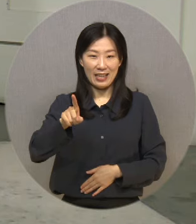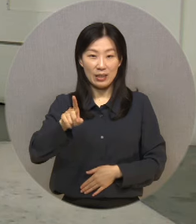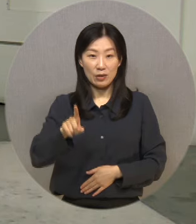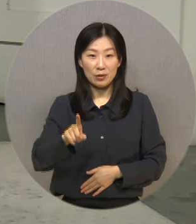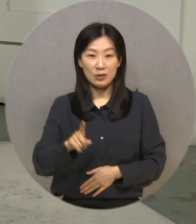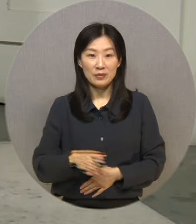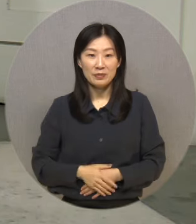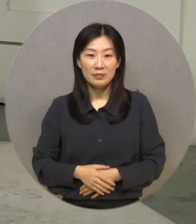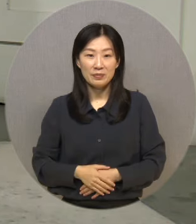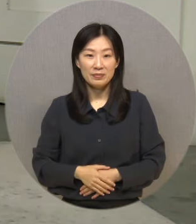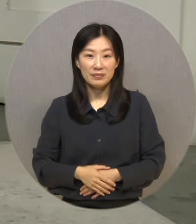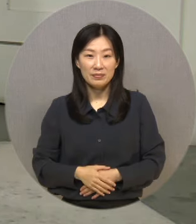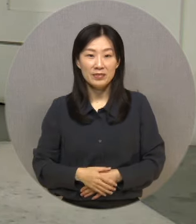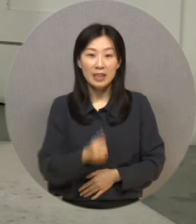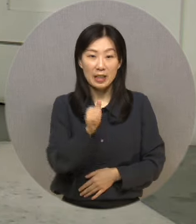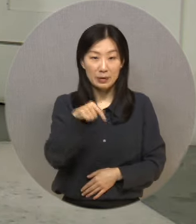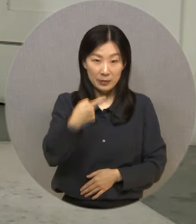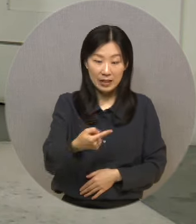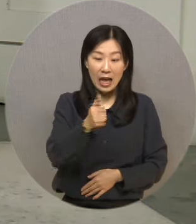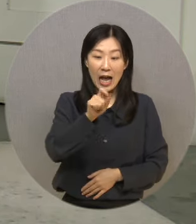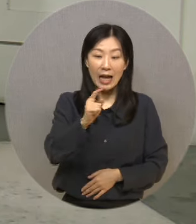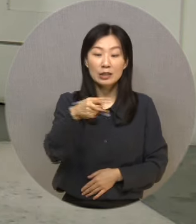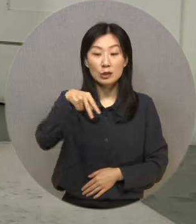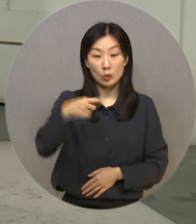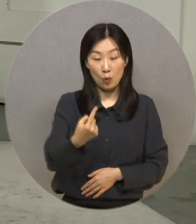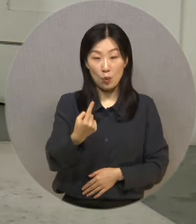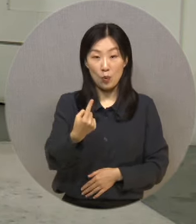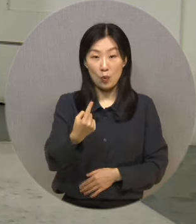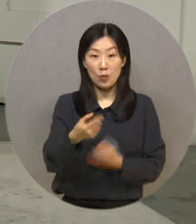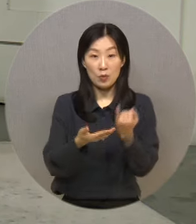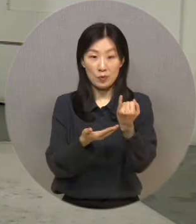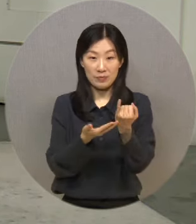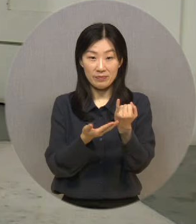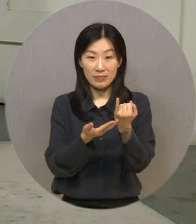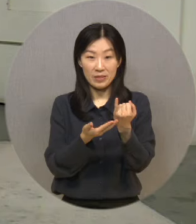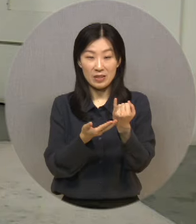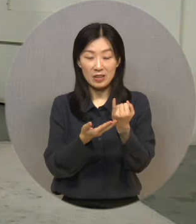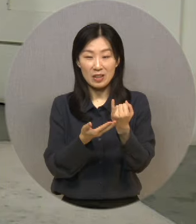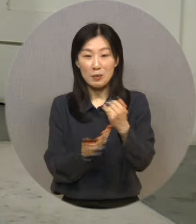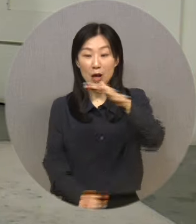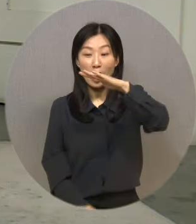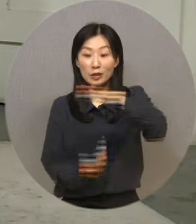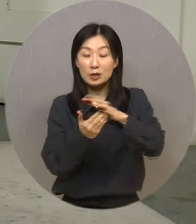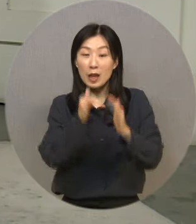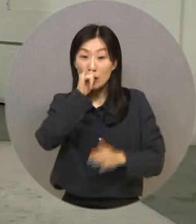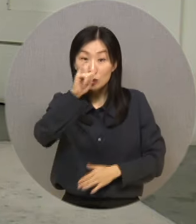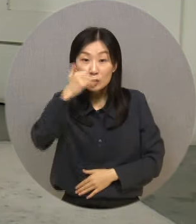분은 한소님. 네, 그렇다면 최우수상은